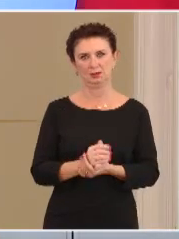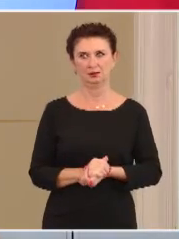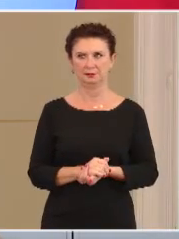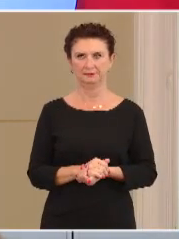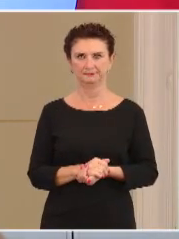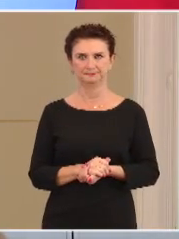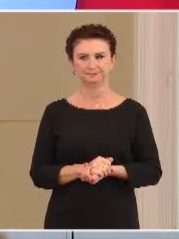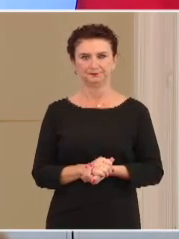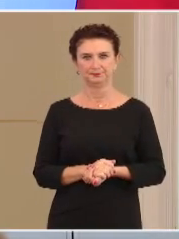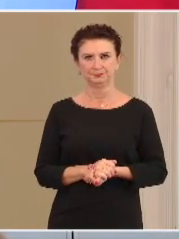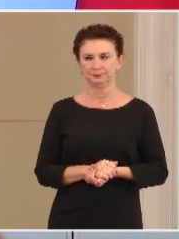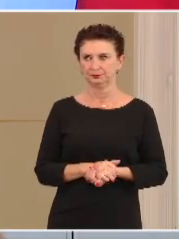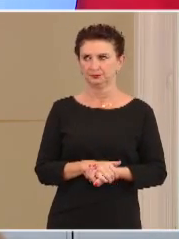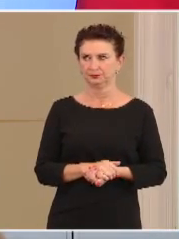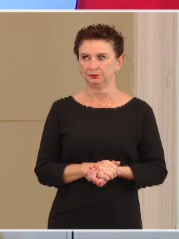Kolejne pytanie.